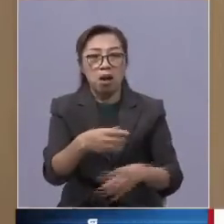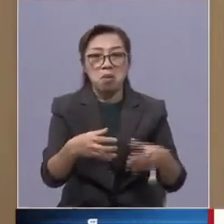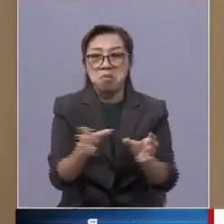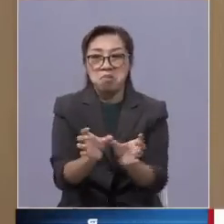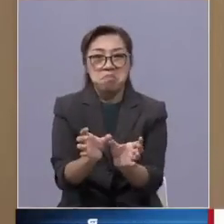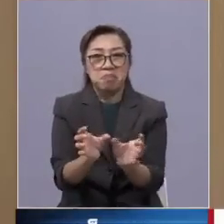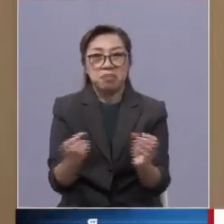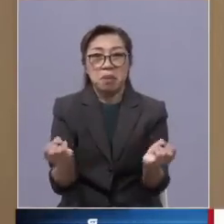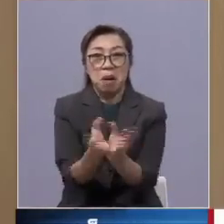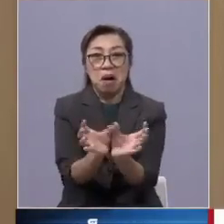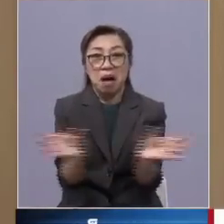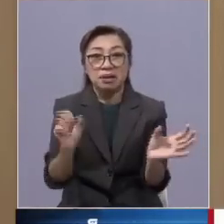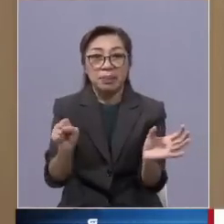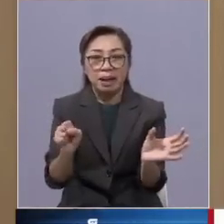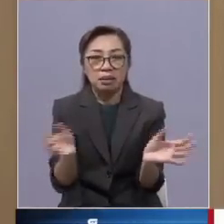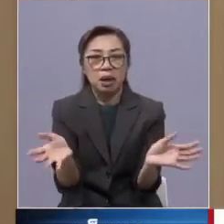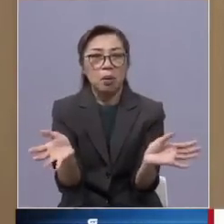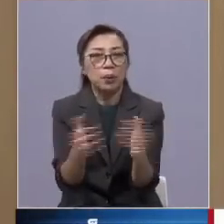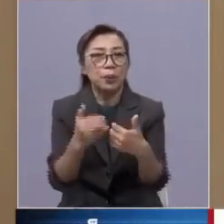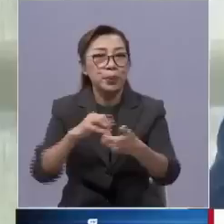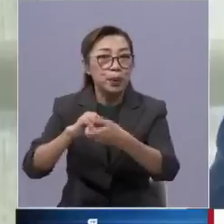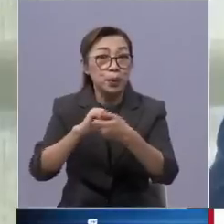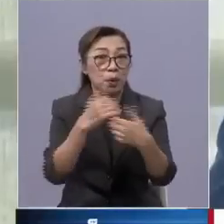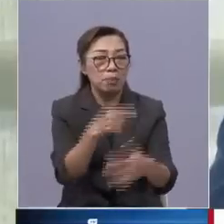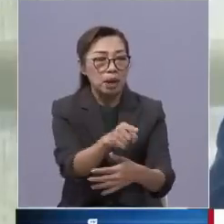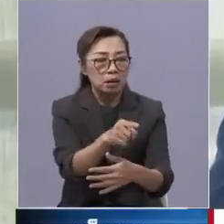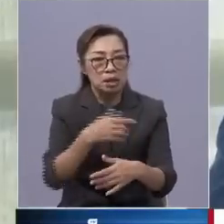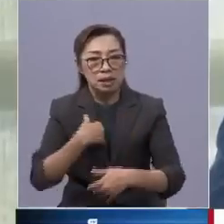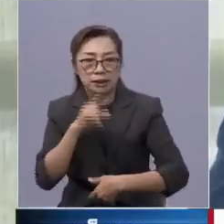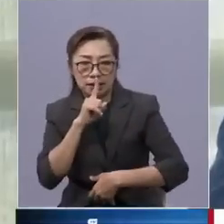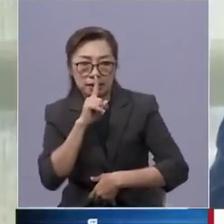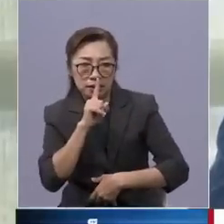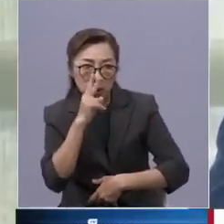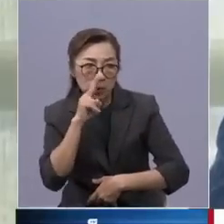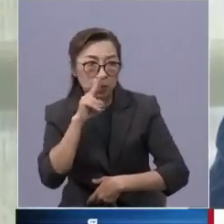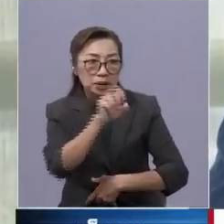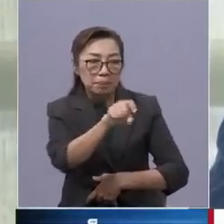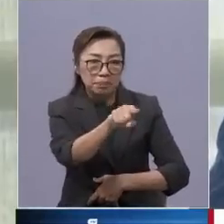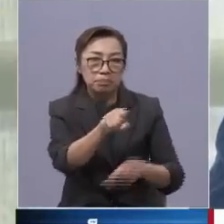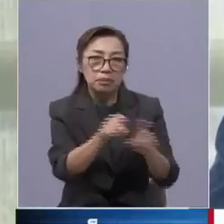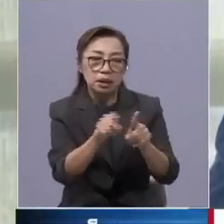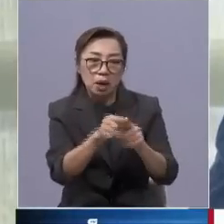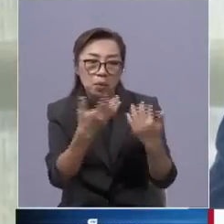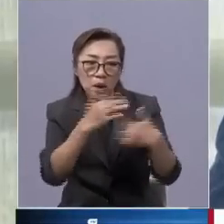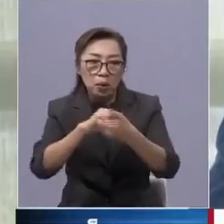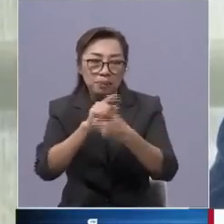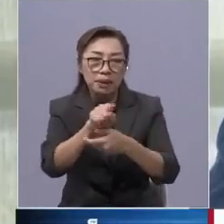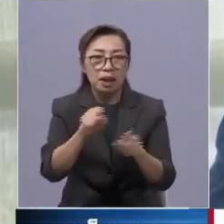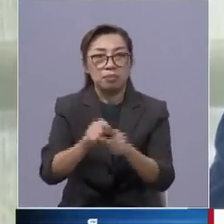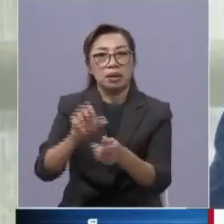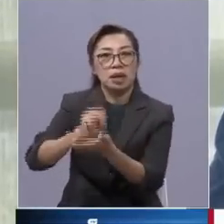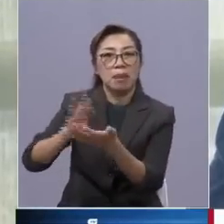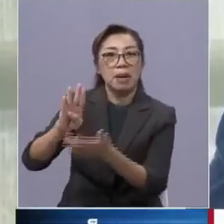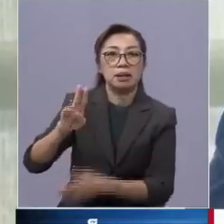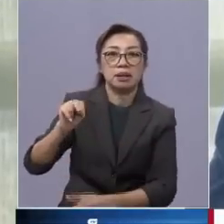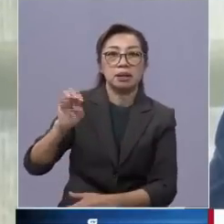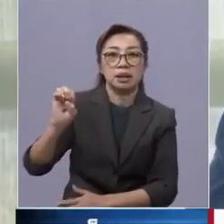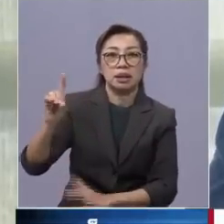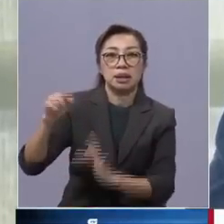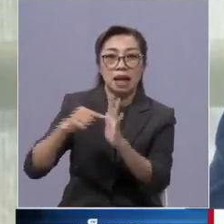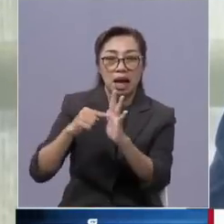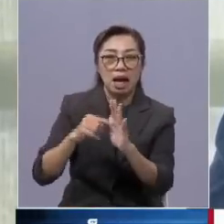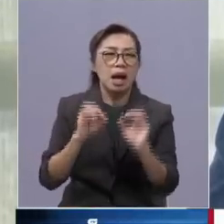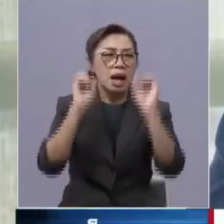บายด้านความปรองดองนะฮะล่าสุดมีนักวิชาการทั้งอาจารย์พิชัยรัตนดิลกณภูเก็ตจากนิด้ารวมถึงคุ